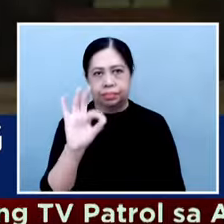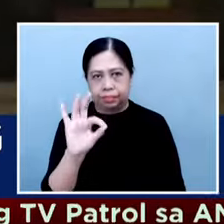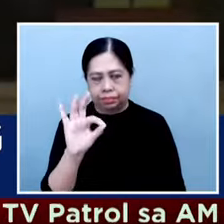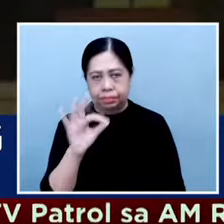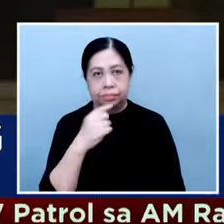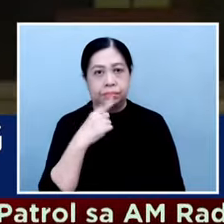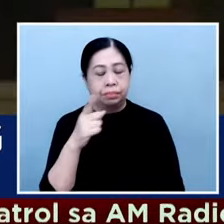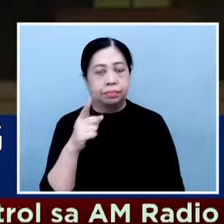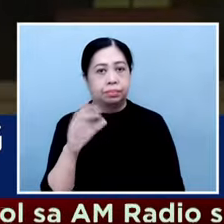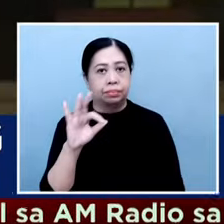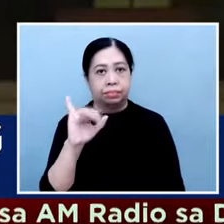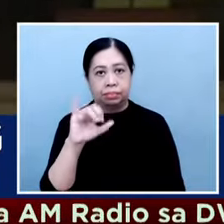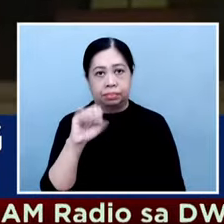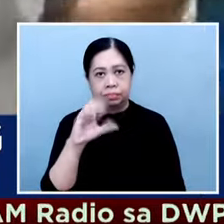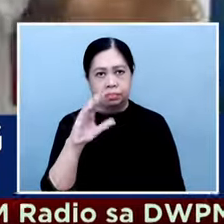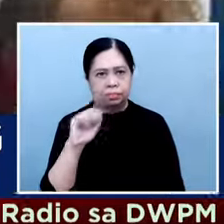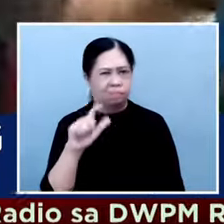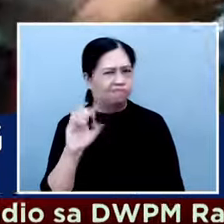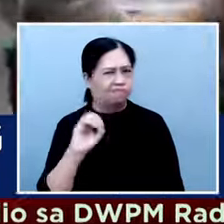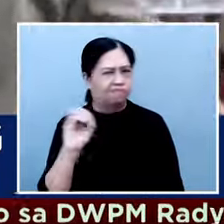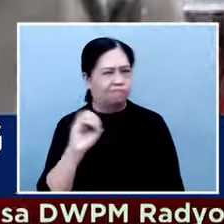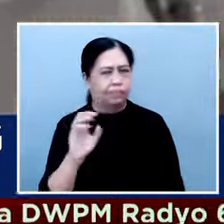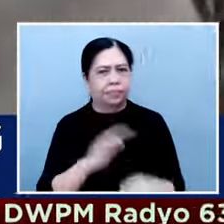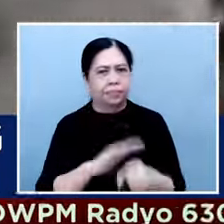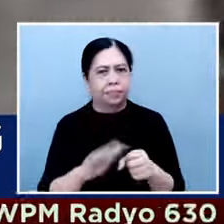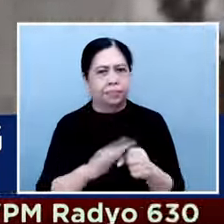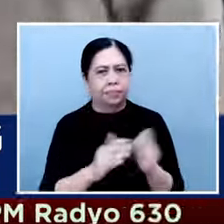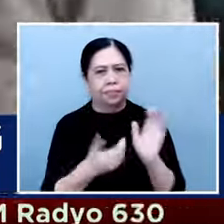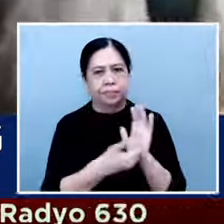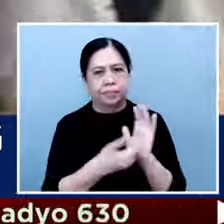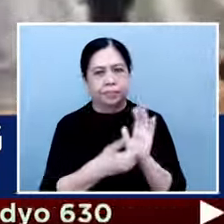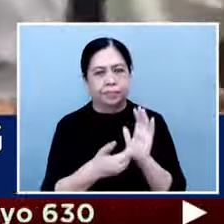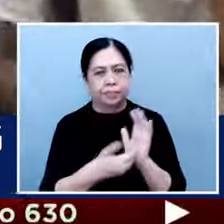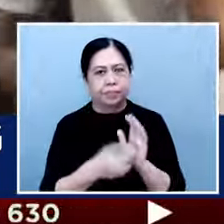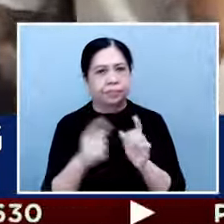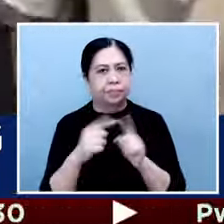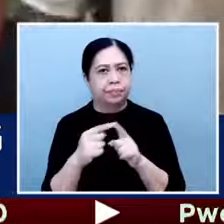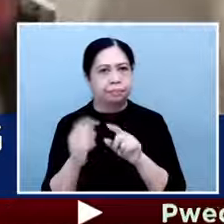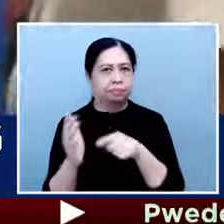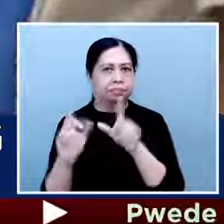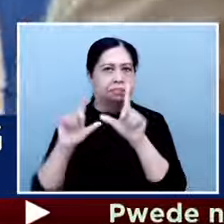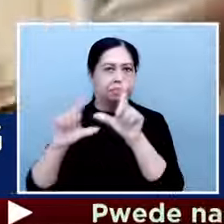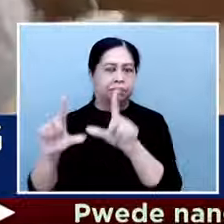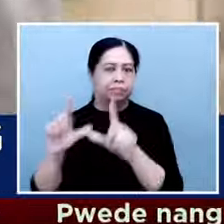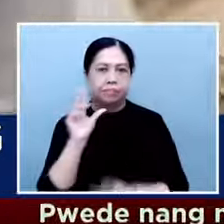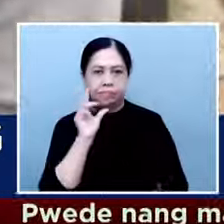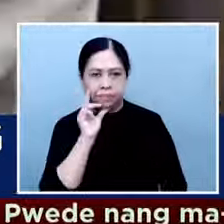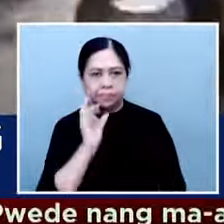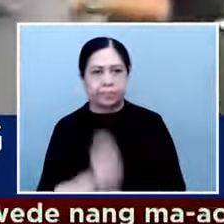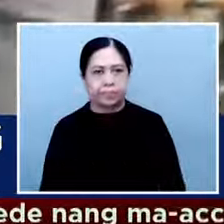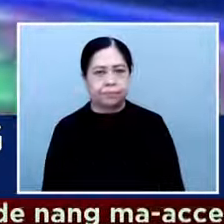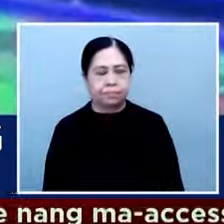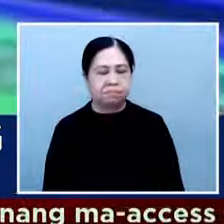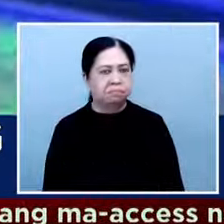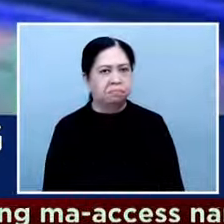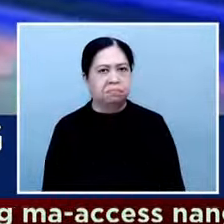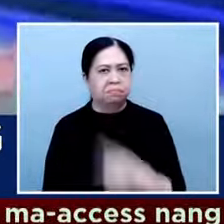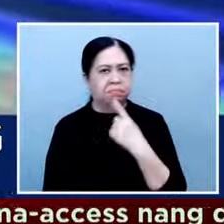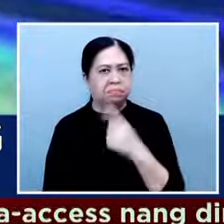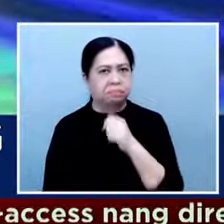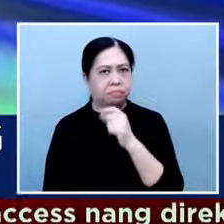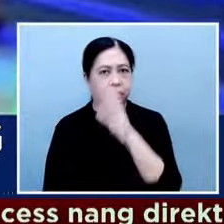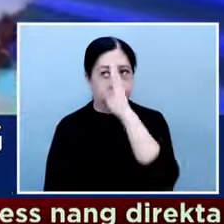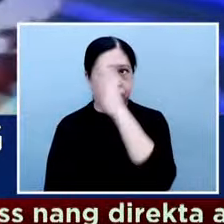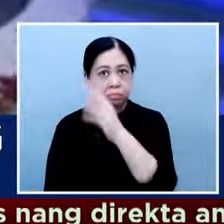ng piskalya na walang sapat na ebidensya para idiin si Duterte. Hindi umano dinirekta